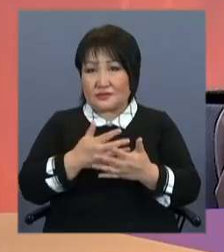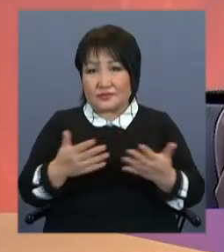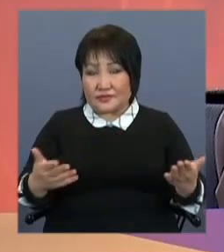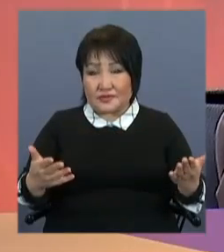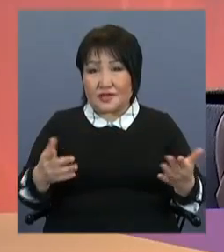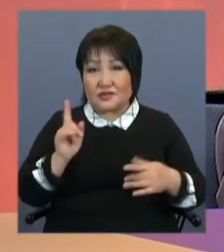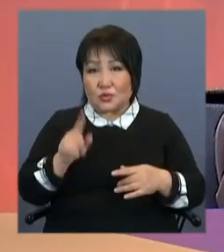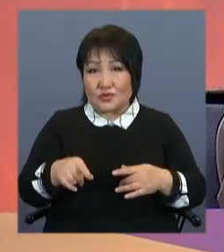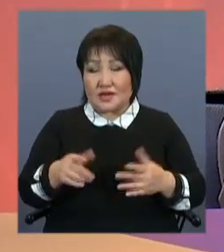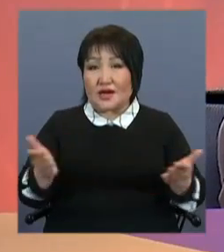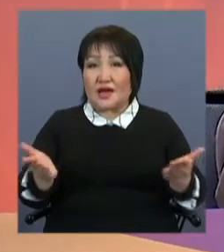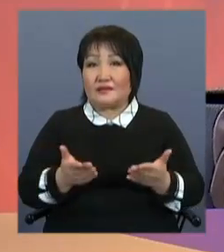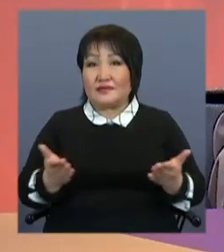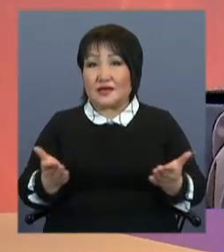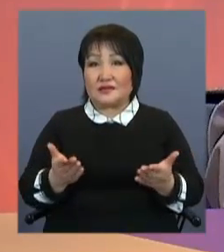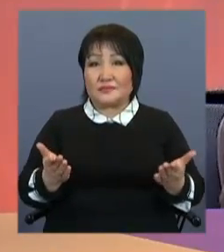солардың қандай